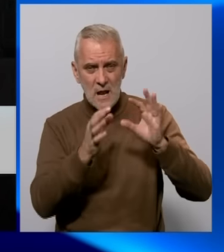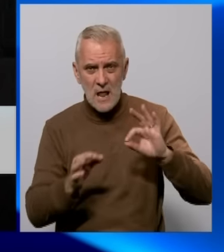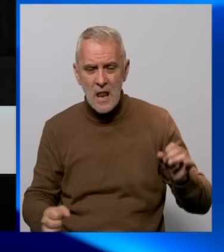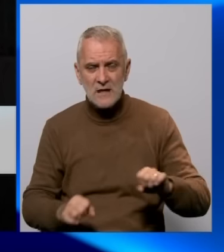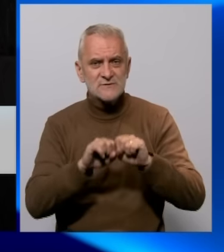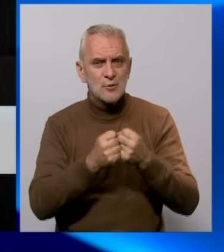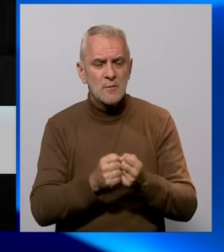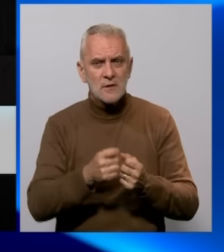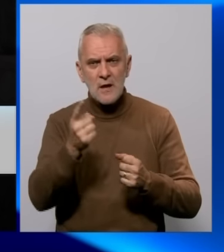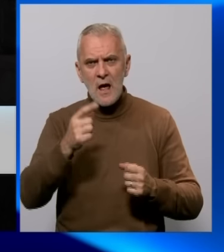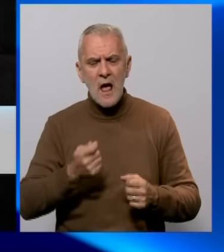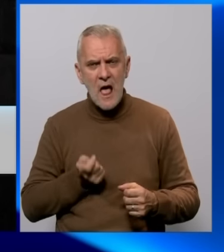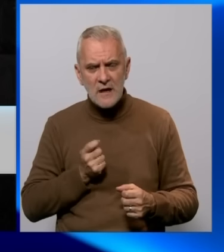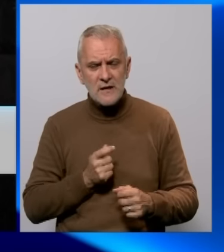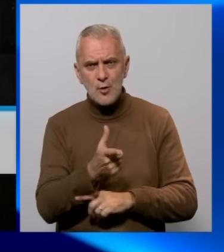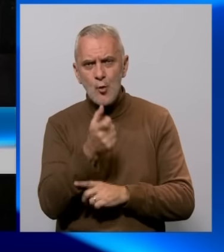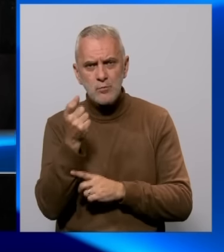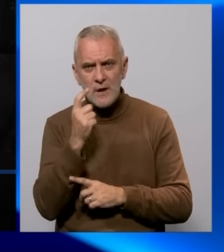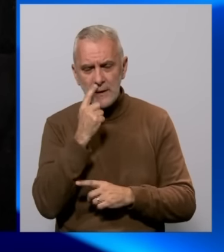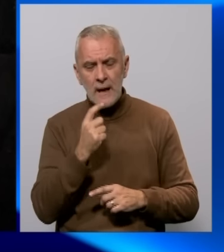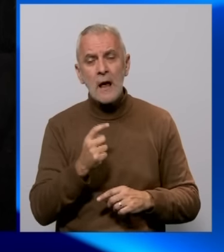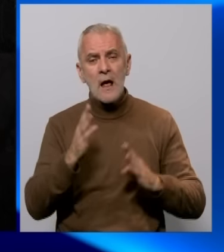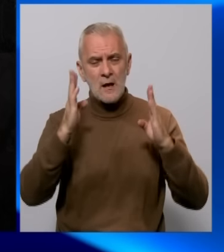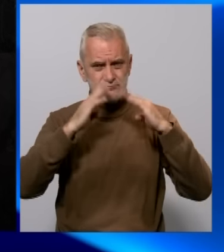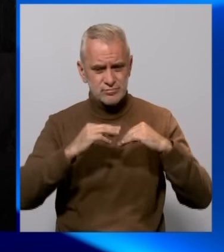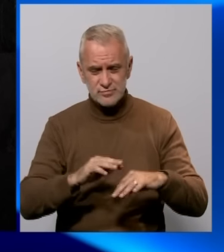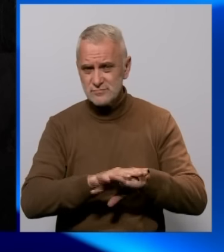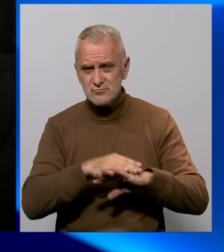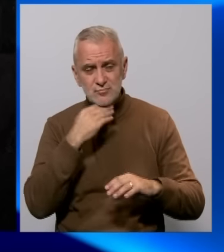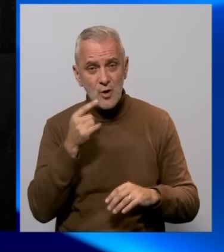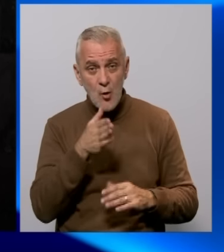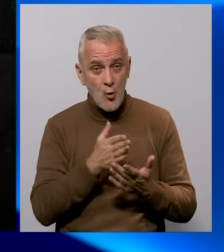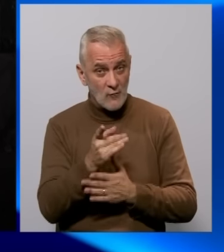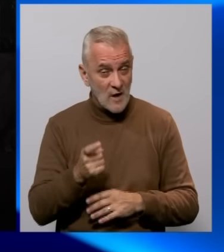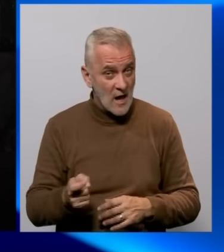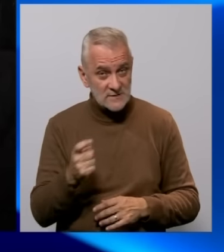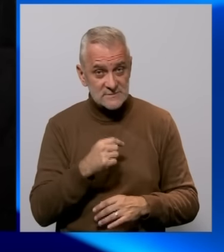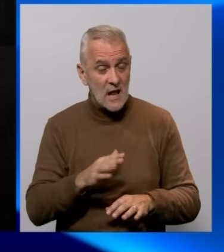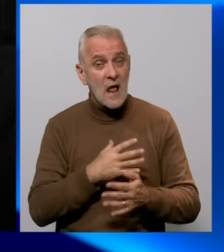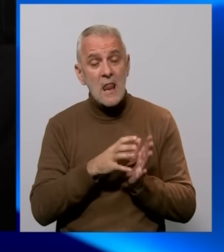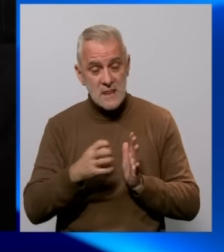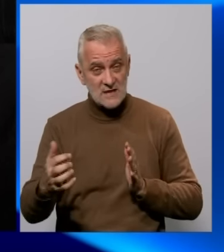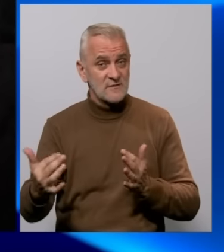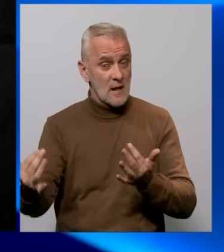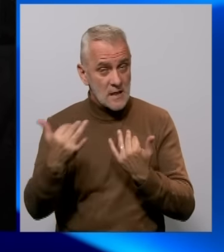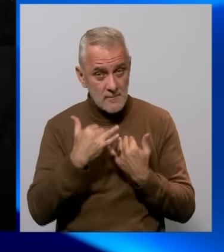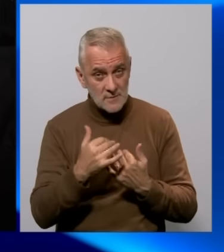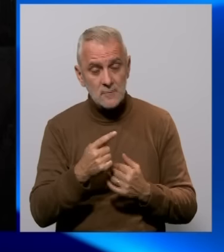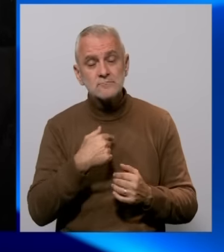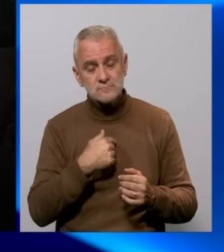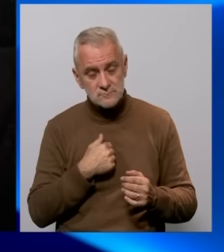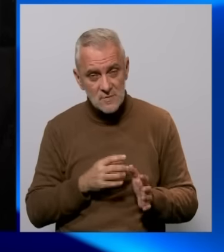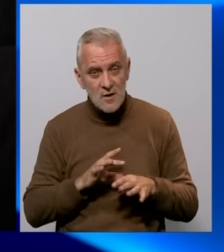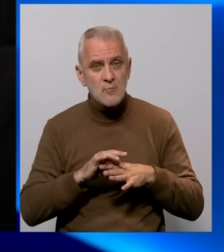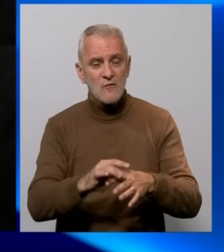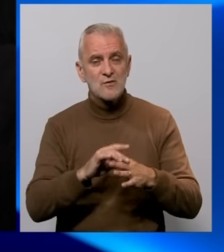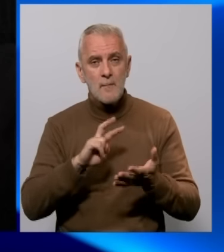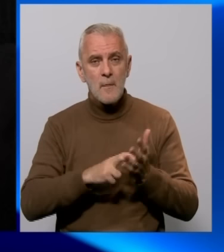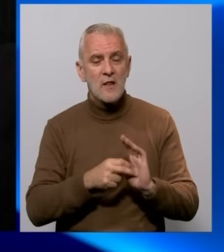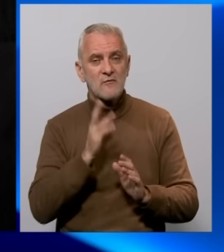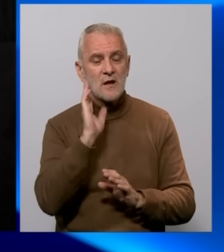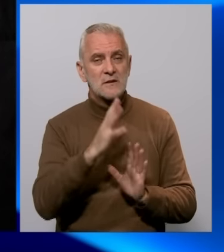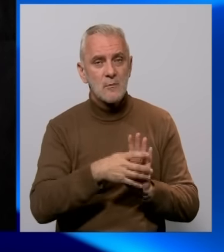su ubijeni, a infrastruktura demontirana. Ako ova organizacija nastavi napadati, nastavit ćemo se boriti, provoditi planove, ići dalje